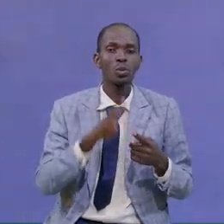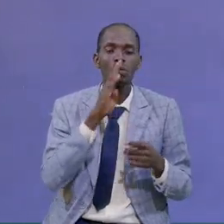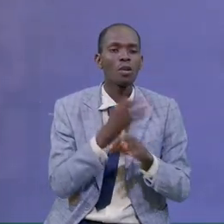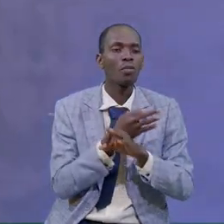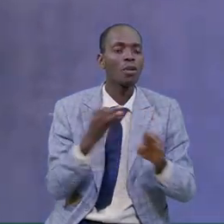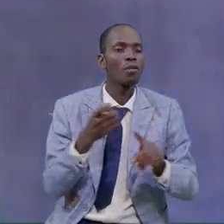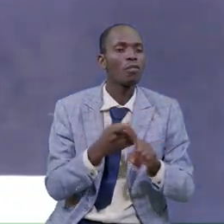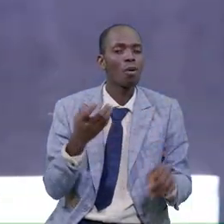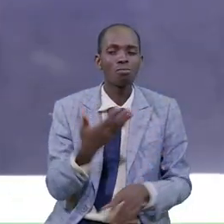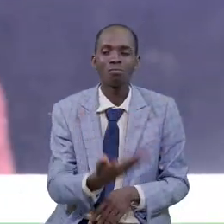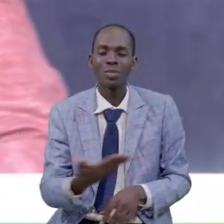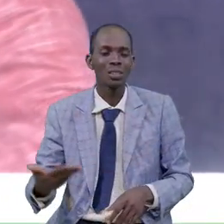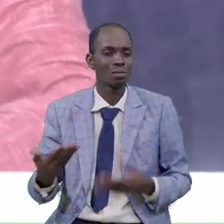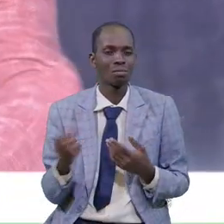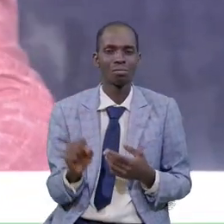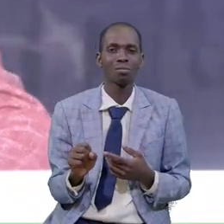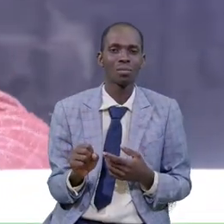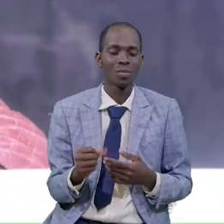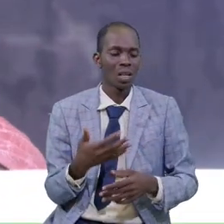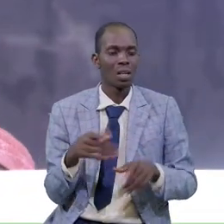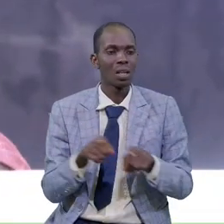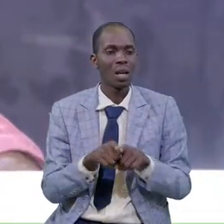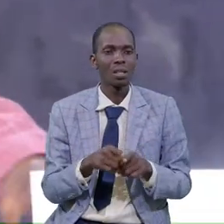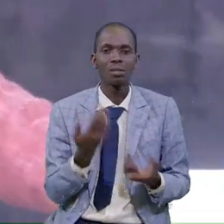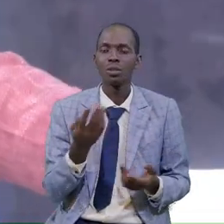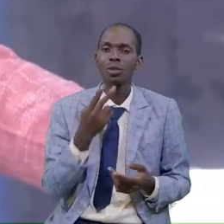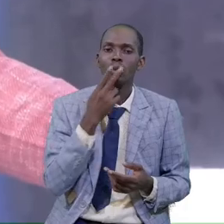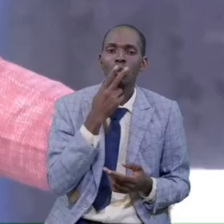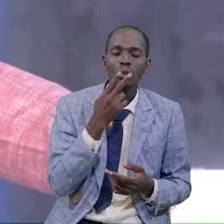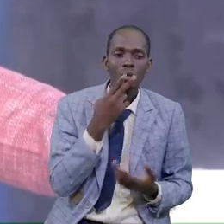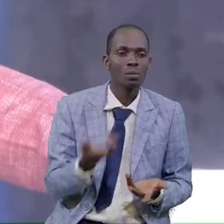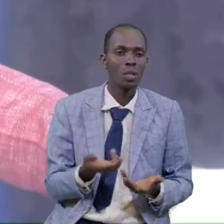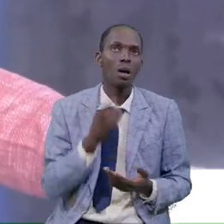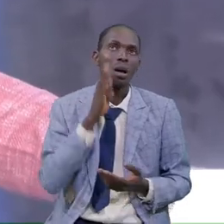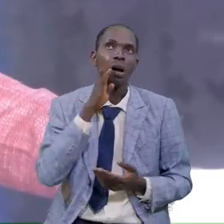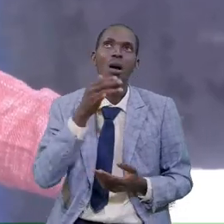substance, les choses qu'il faut fumer, les choses qu'il faut boire,